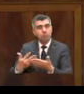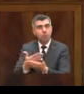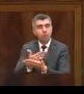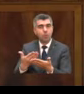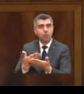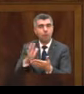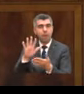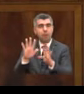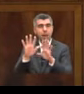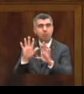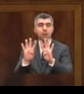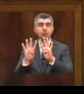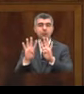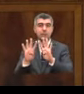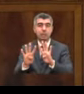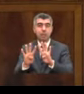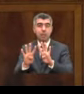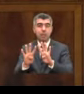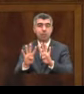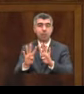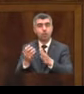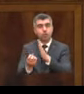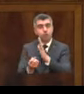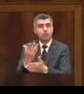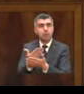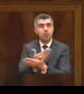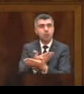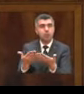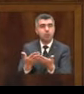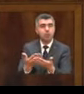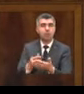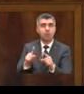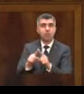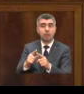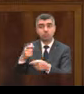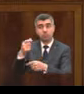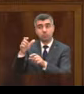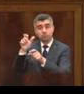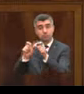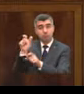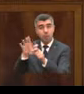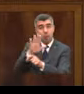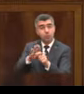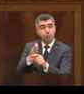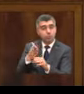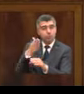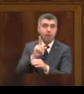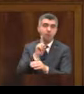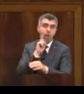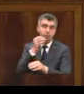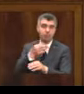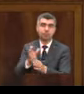على 65 جاهزة و20 في الطريق على هذه الفضاءات المهمة لضمان التكفل